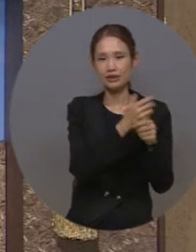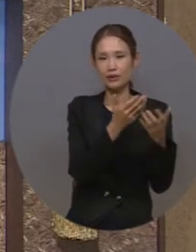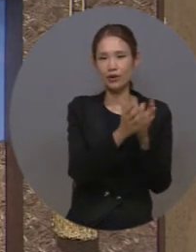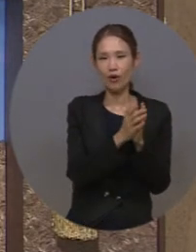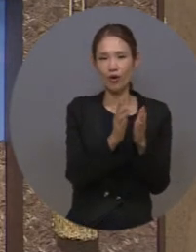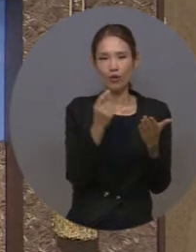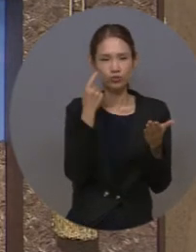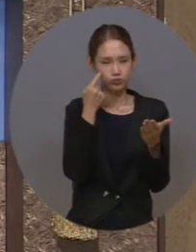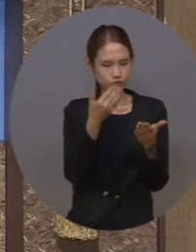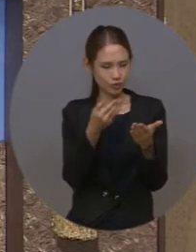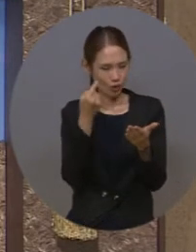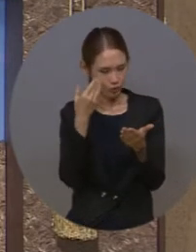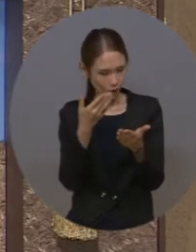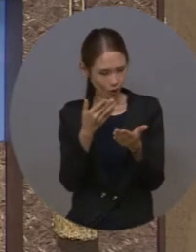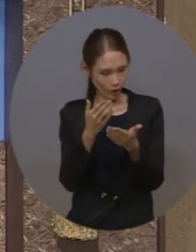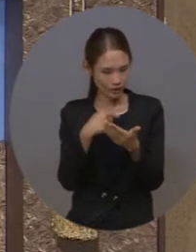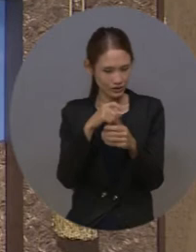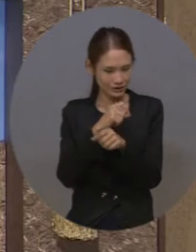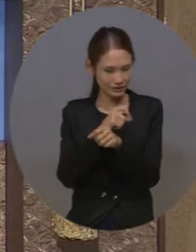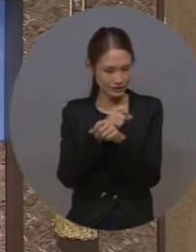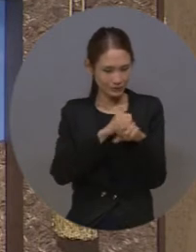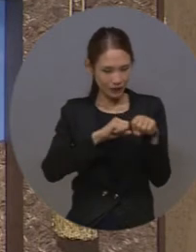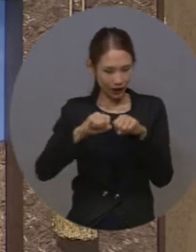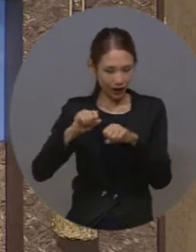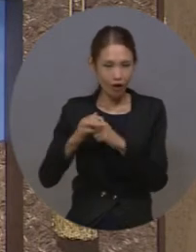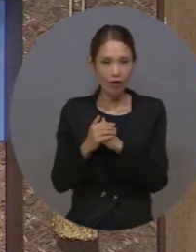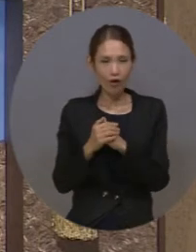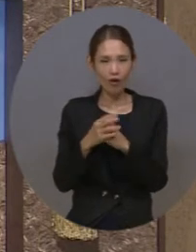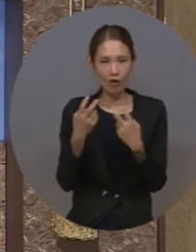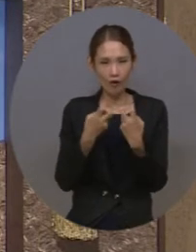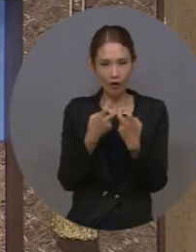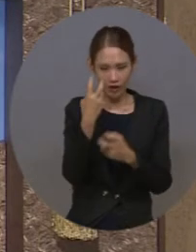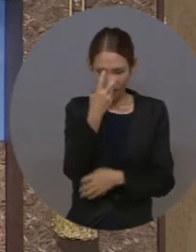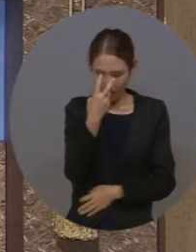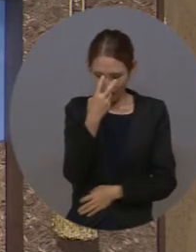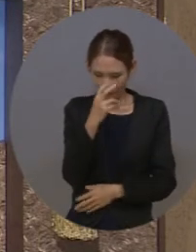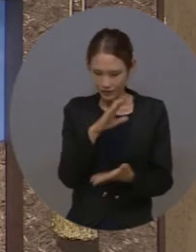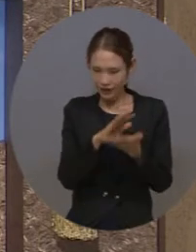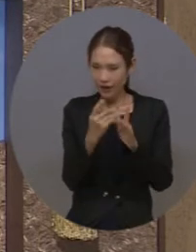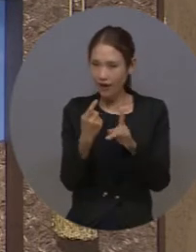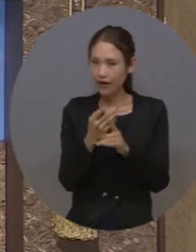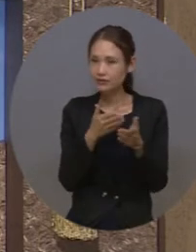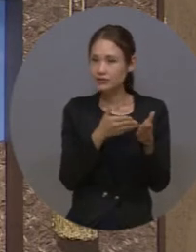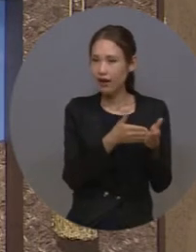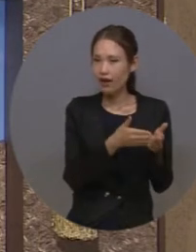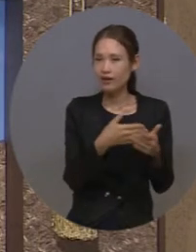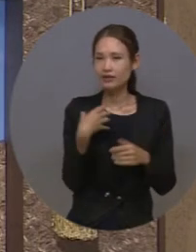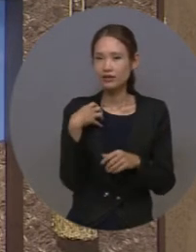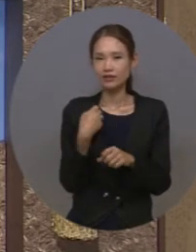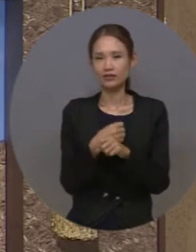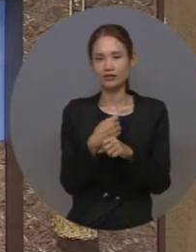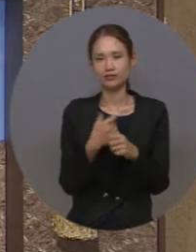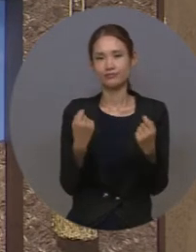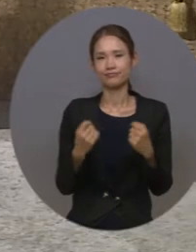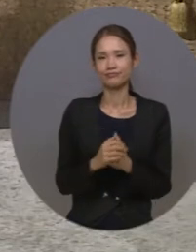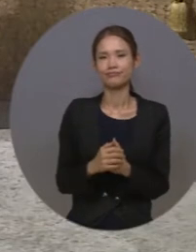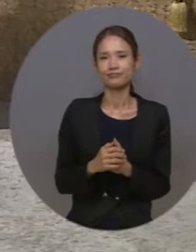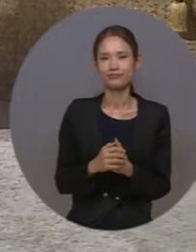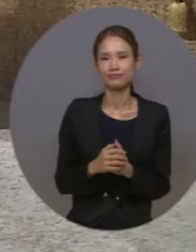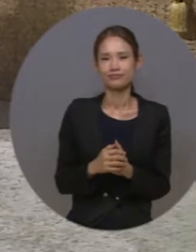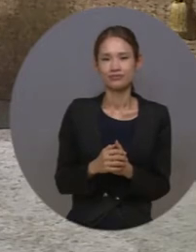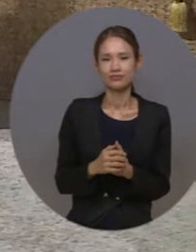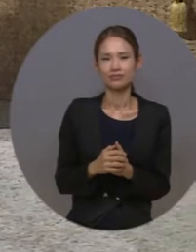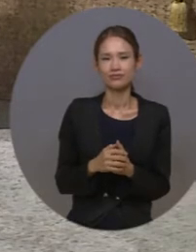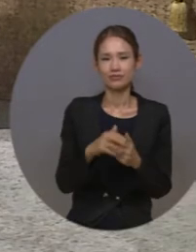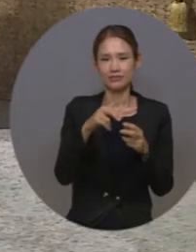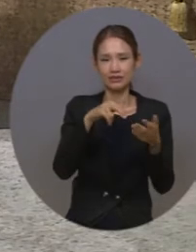어떻게 물어볼까 공부하고 집행하고 예. 그걸 감시하는 하고 대안을 제시하는 그런 역할을 하고 있죠. 예. 네. 이게 어떻게 보면 이제